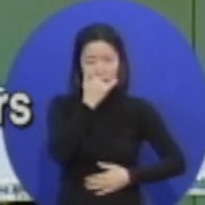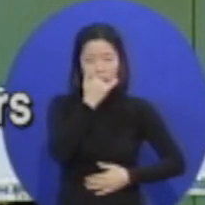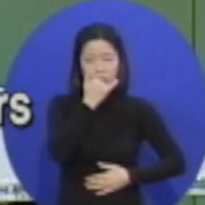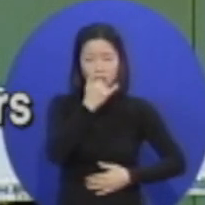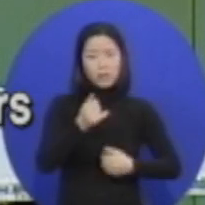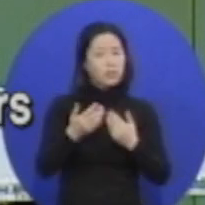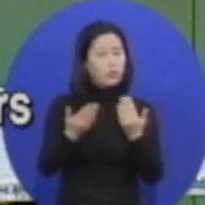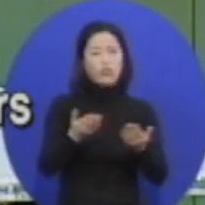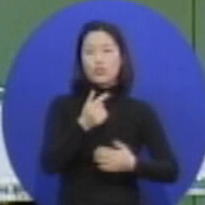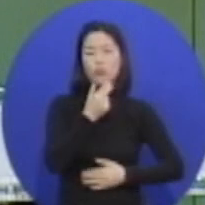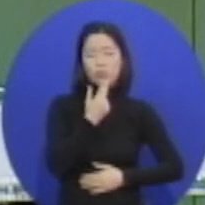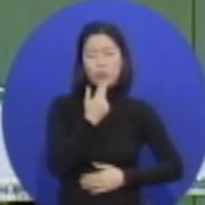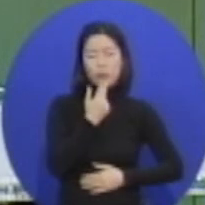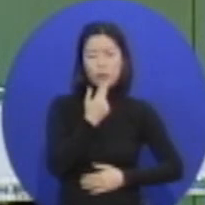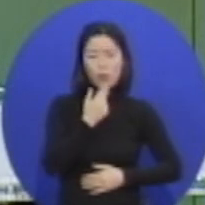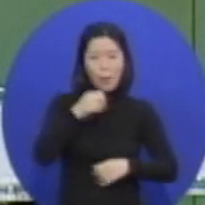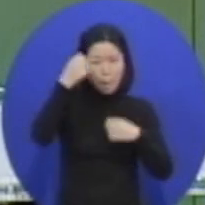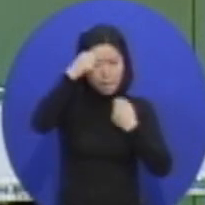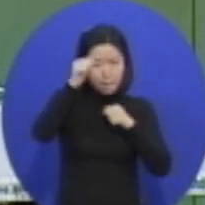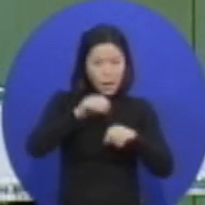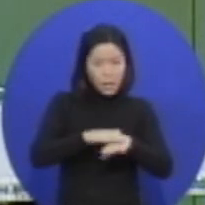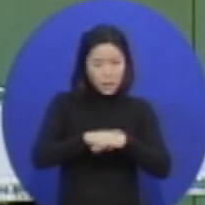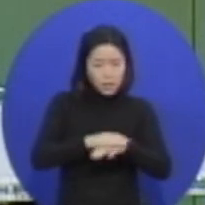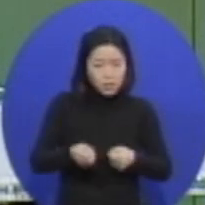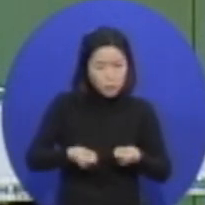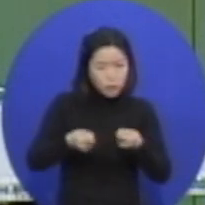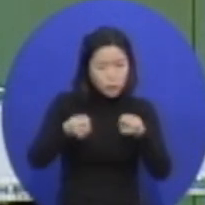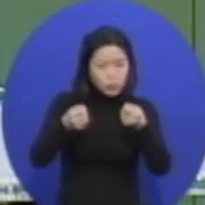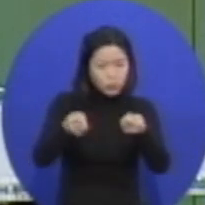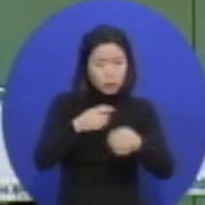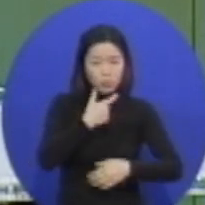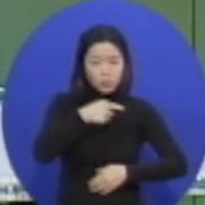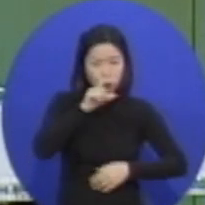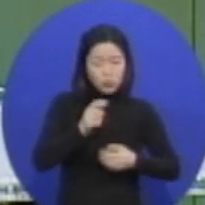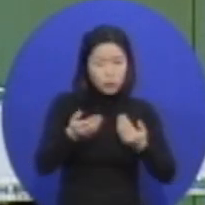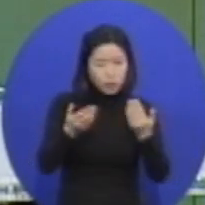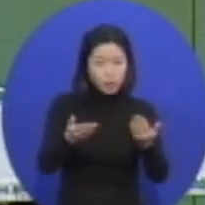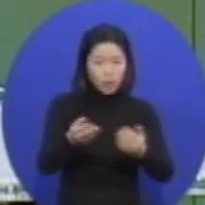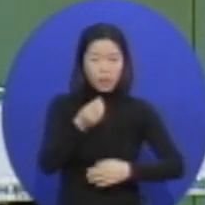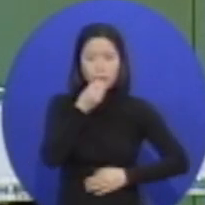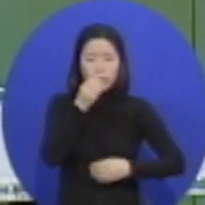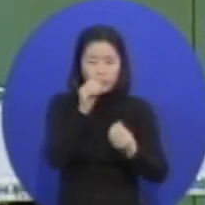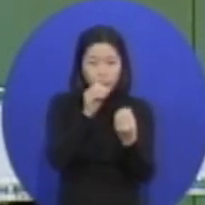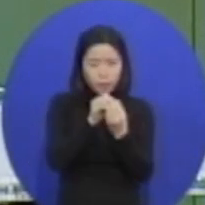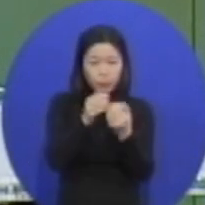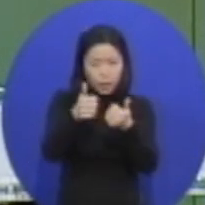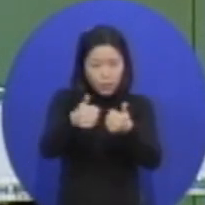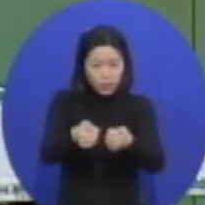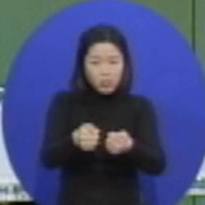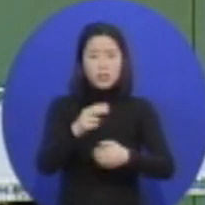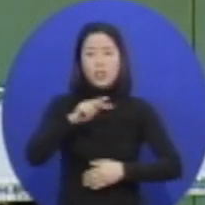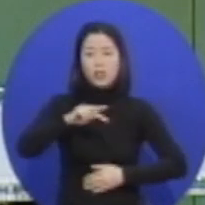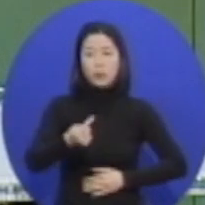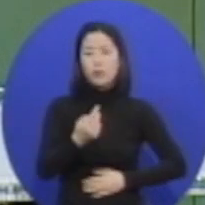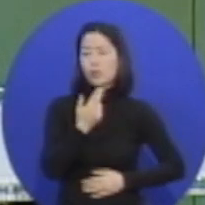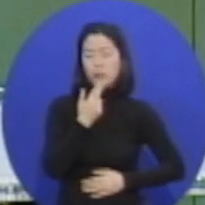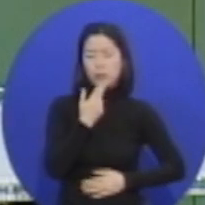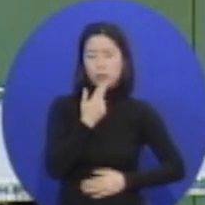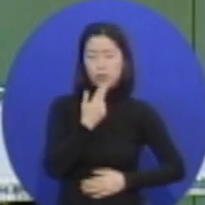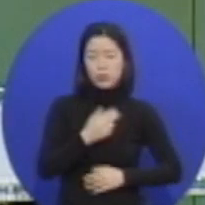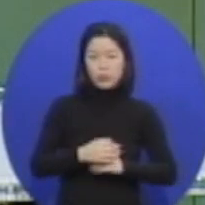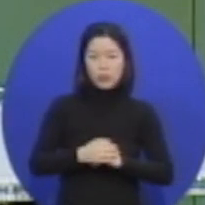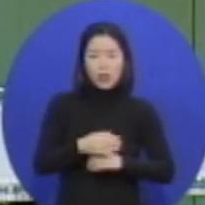않았어요 발짓을 물을 내 주거나 또는 입맞춤으로 인사를 하는 정도도 하지 않았습니다